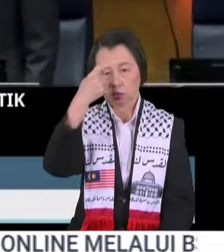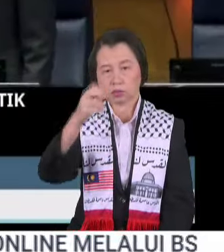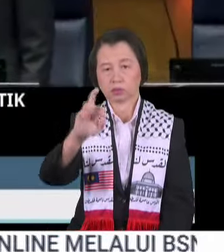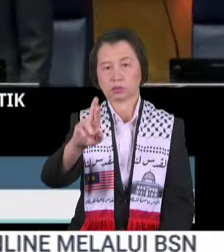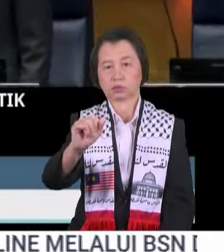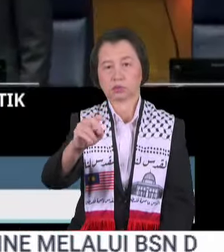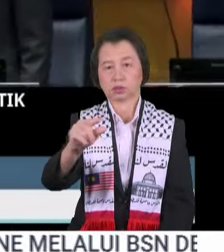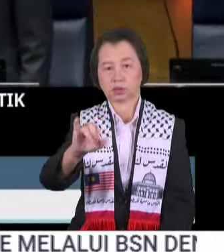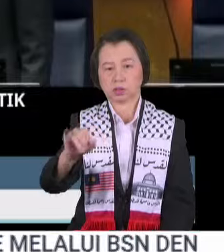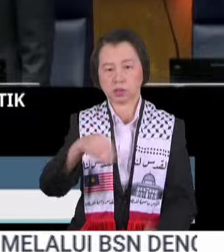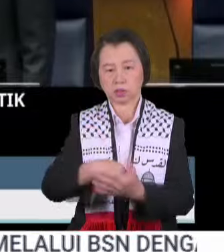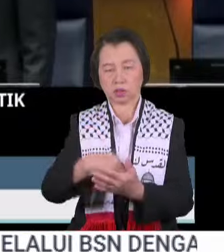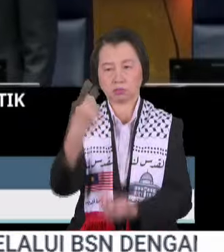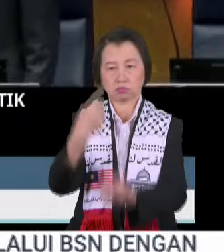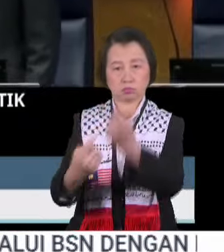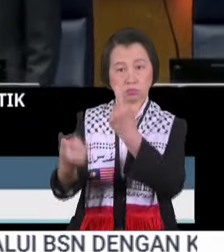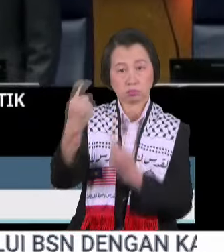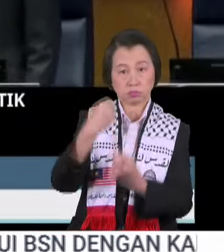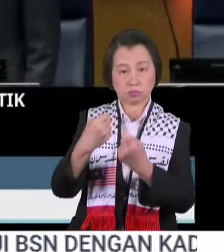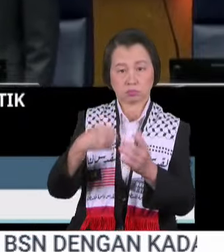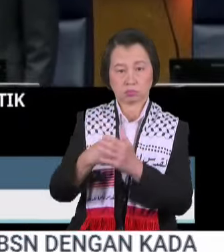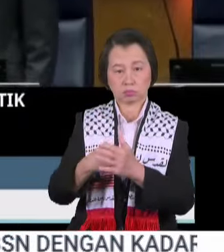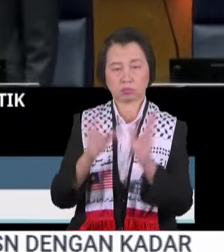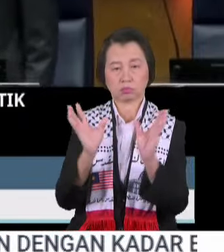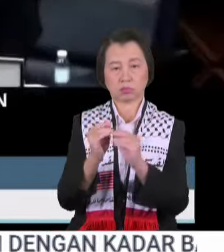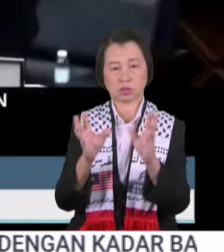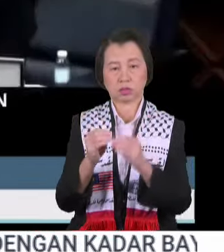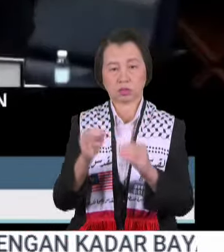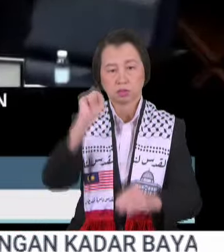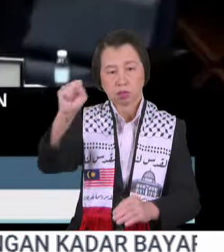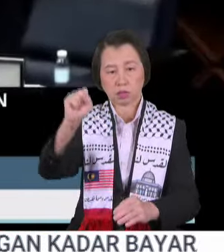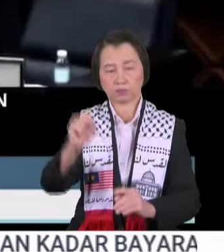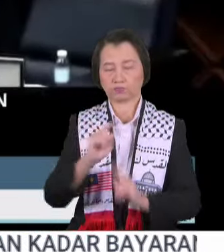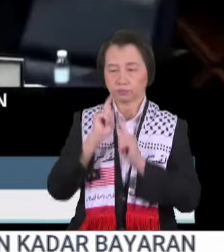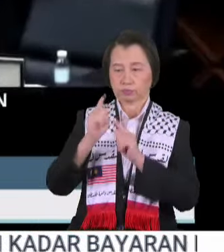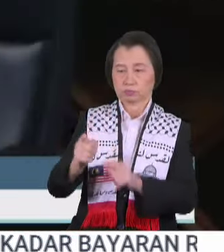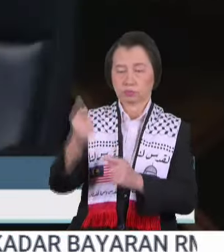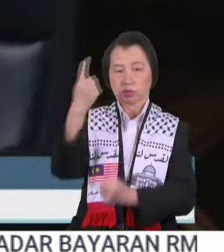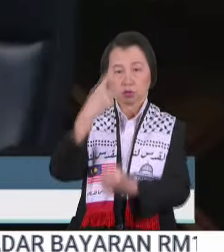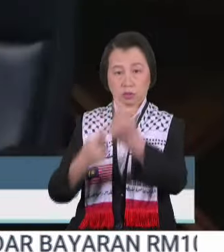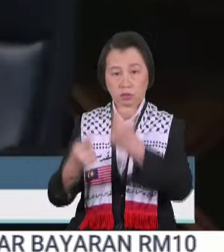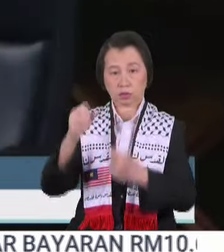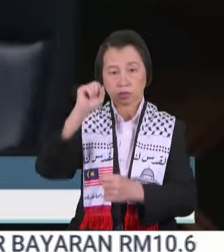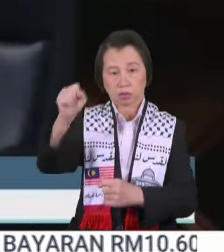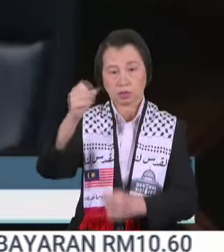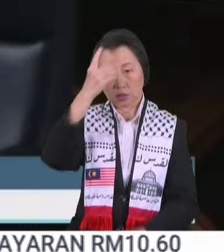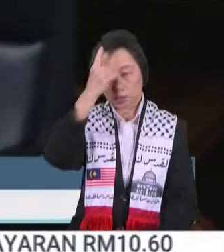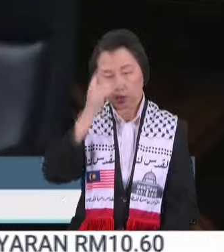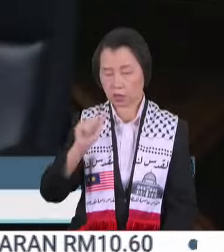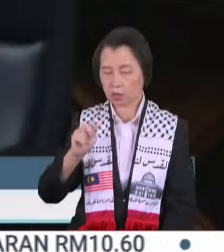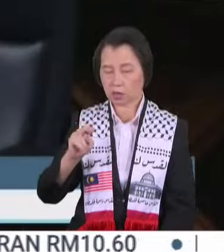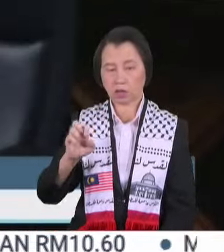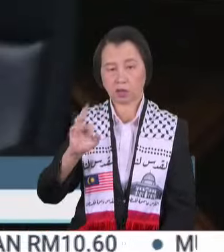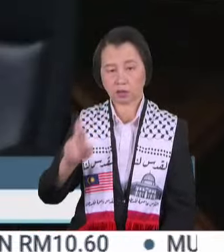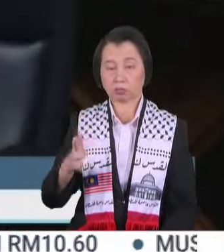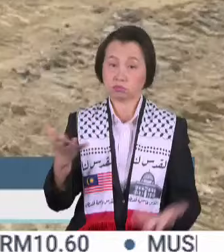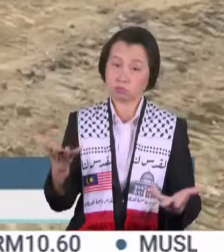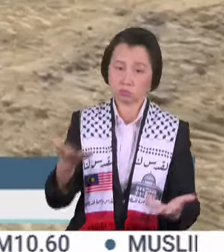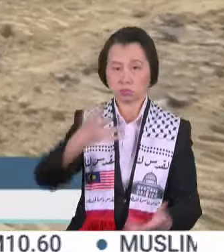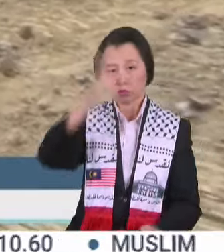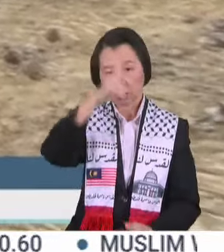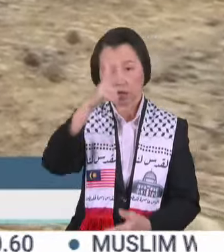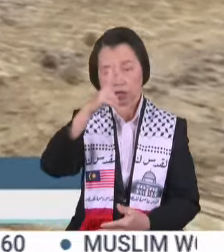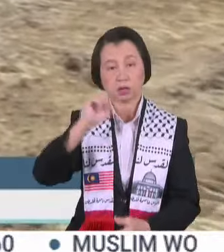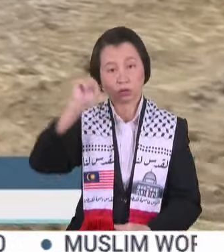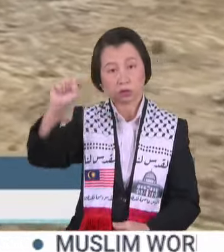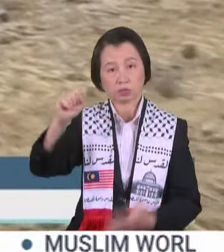Unggi dalam sesi pertanyaan pada persidangan DUN Sabah. Menjawab soalan tambahan adun liawan Datuk Anwar Ayub, kononnya kerajaan